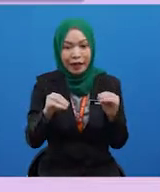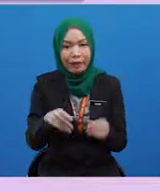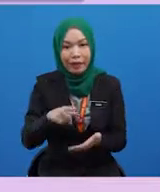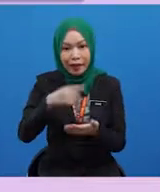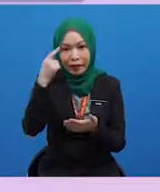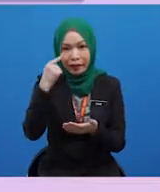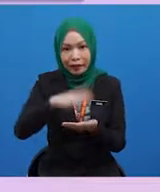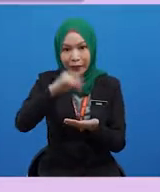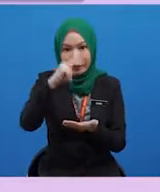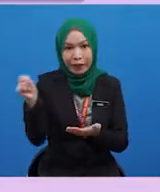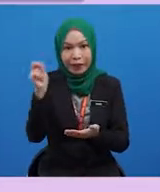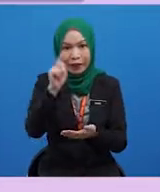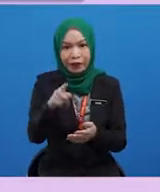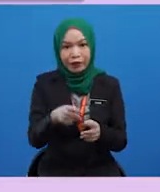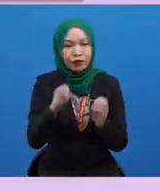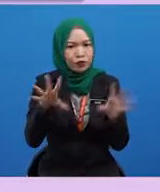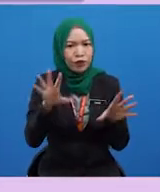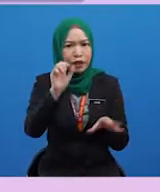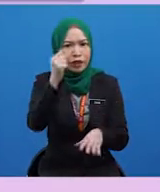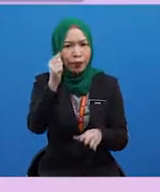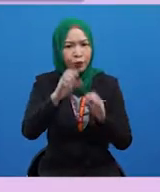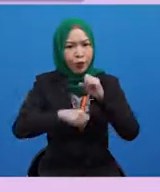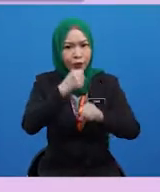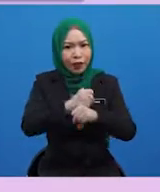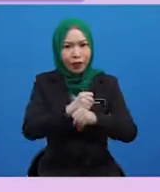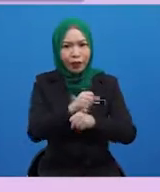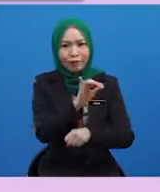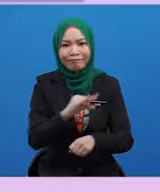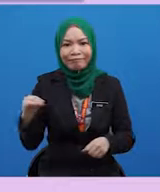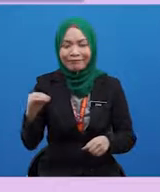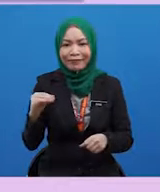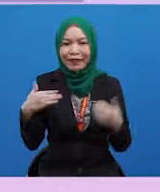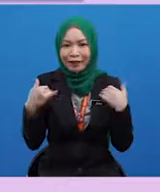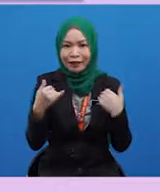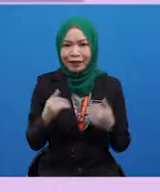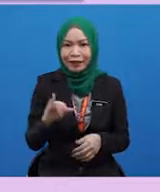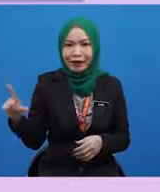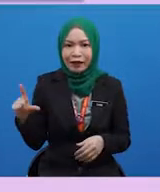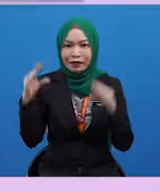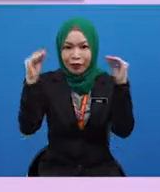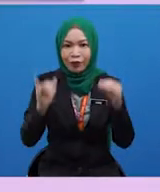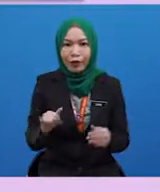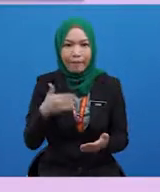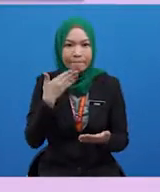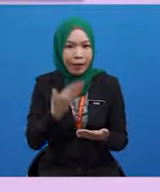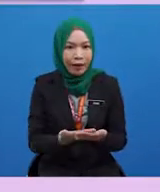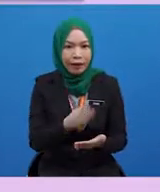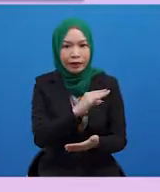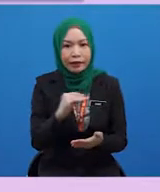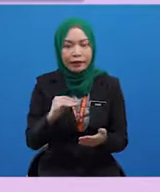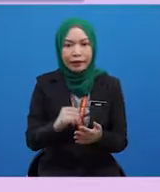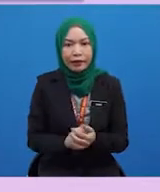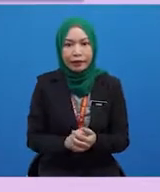yang lalu. Beliau merupakan guru bahasa Melayu yang berwibawa. Sejak beliau mengajar di sekolah itu,